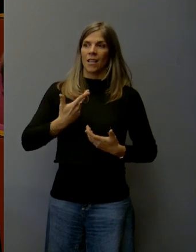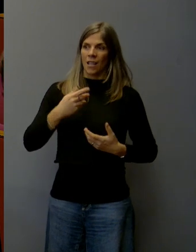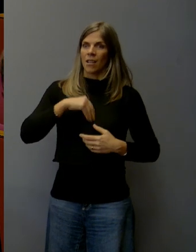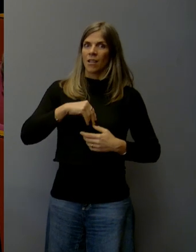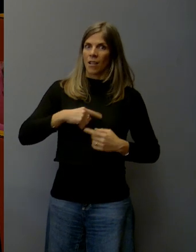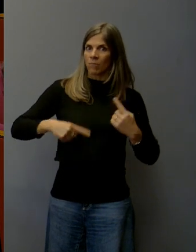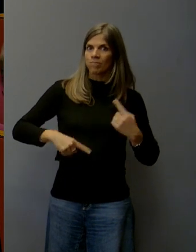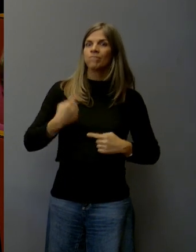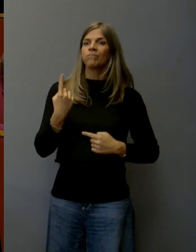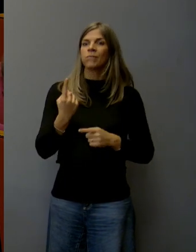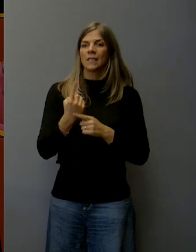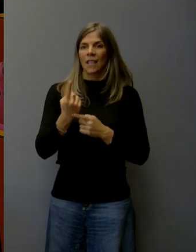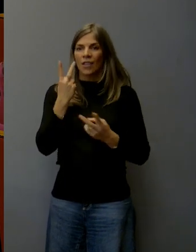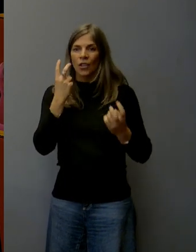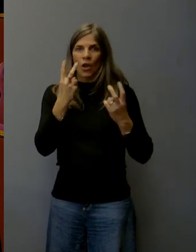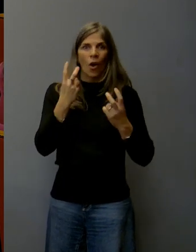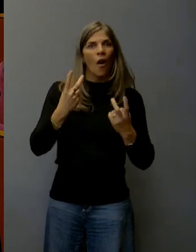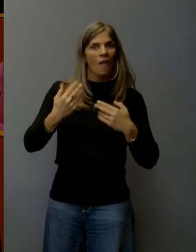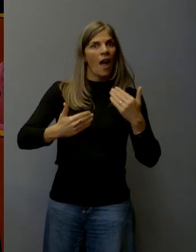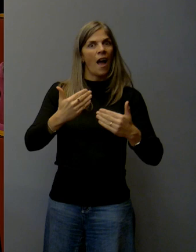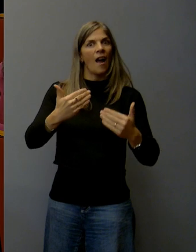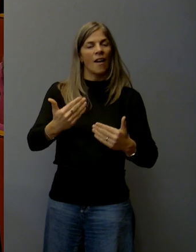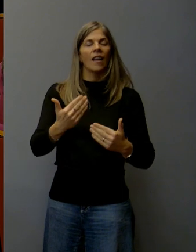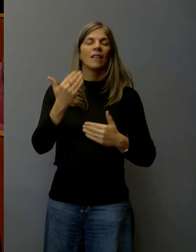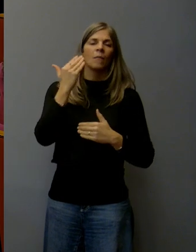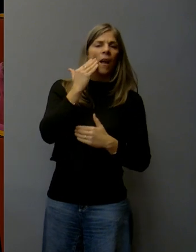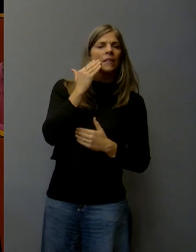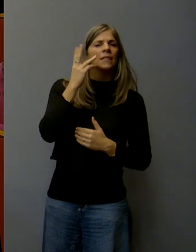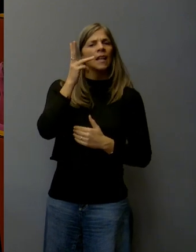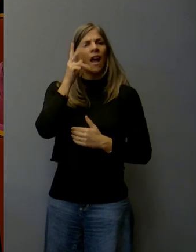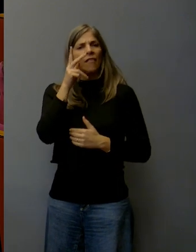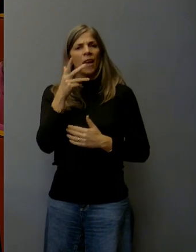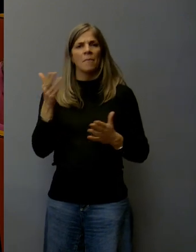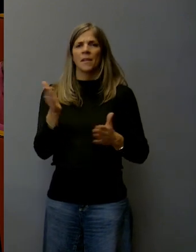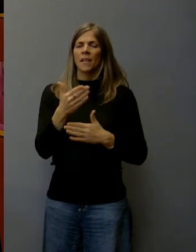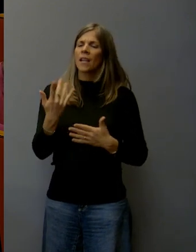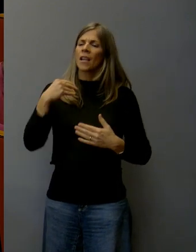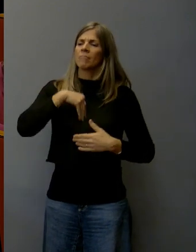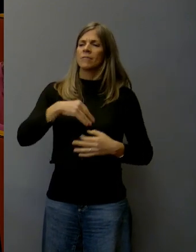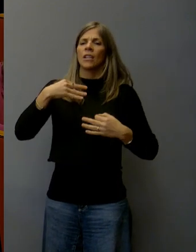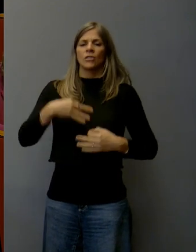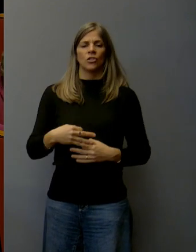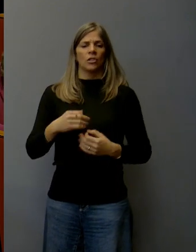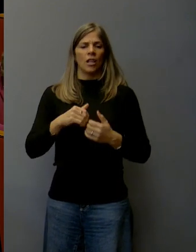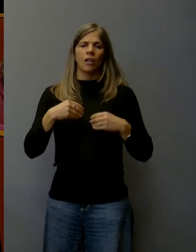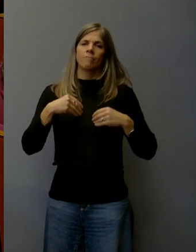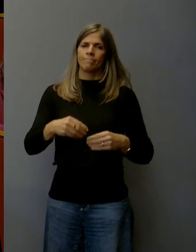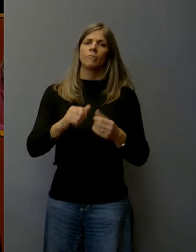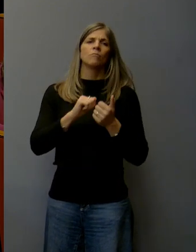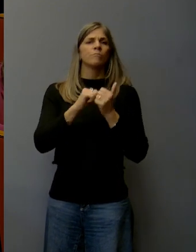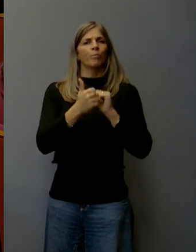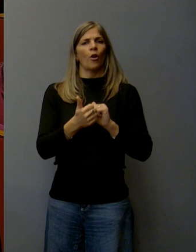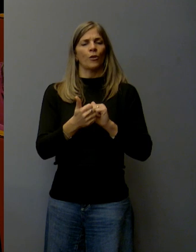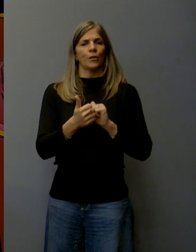dei ragazzi delle ragazze o comunque delle persone che decidono di praticare lo sport non per forza solo